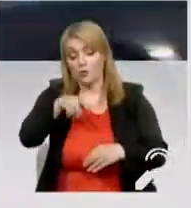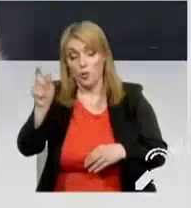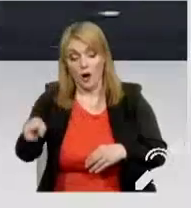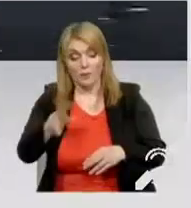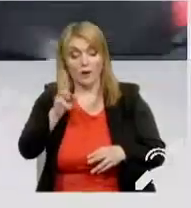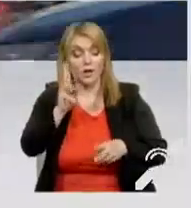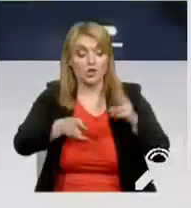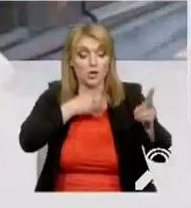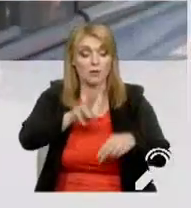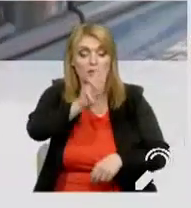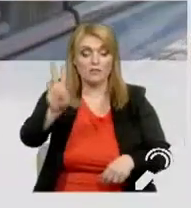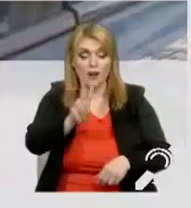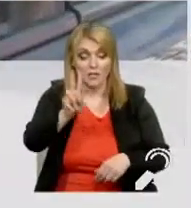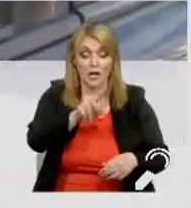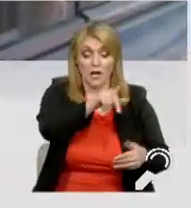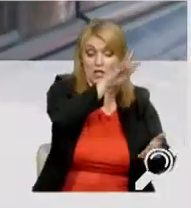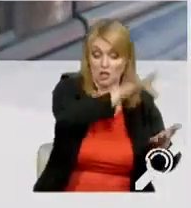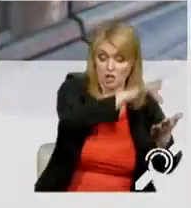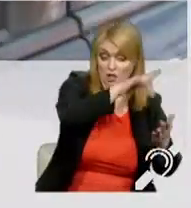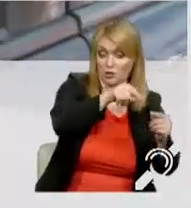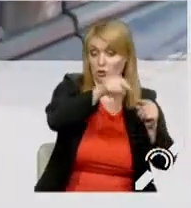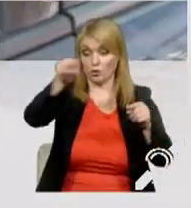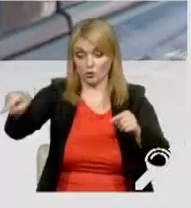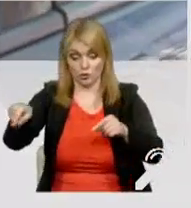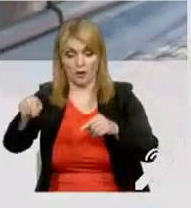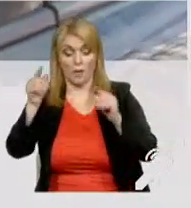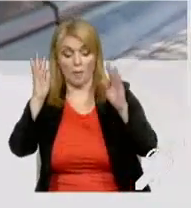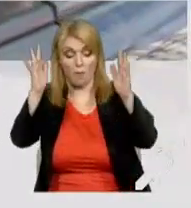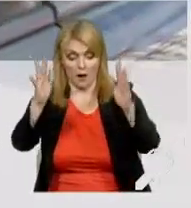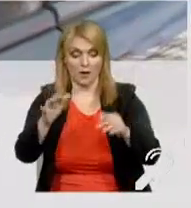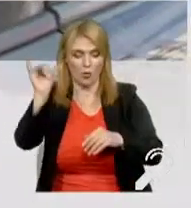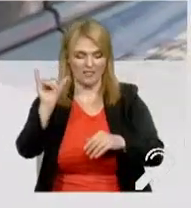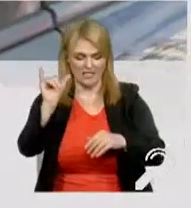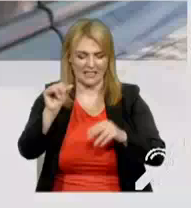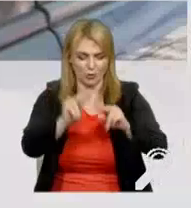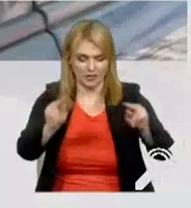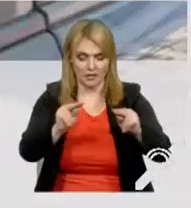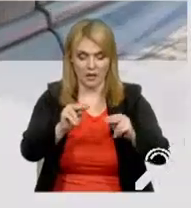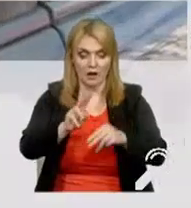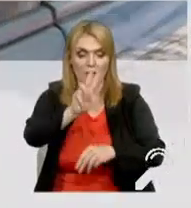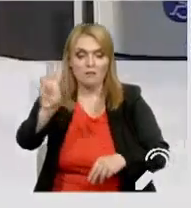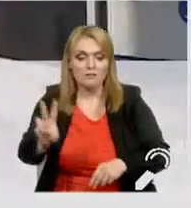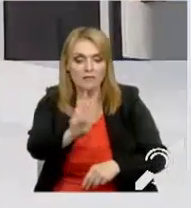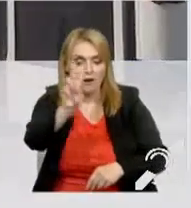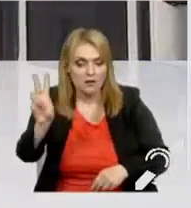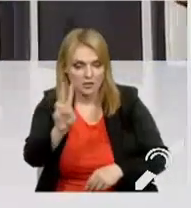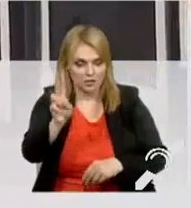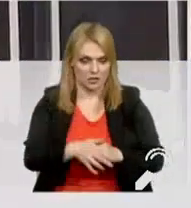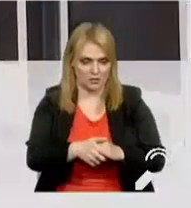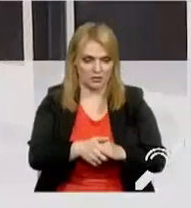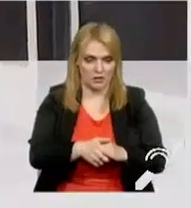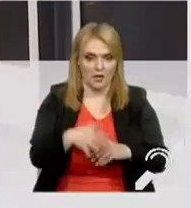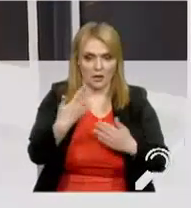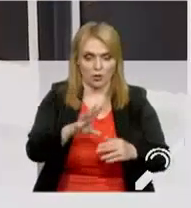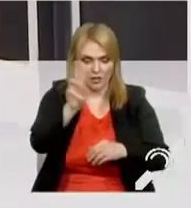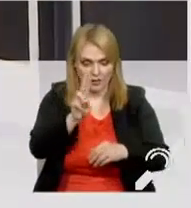2 ore în trafic. Din centru am plecat până aici la Dentrarium 2 ore. Și acum am întors înapoi și am undeva vreo jumătate de oră stau în ambuteiaj. De 2 ore mă ce la